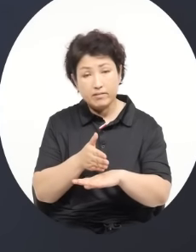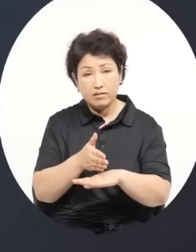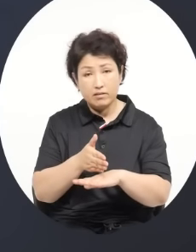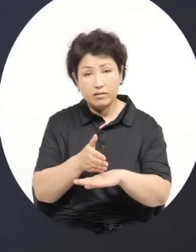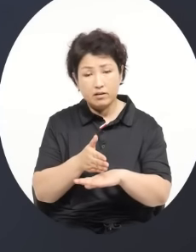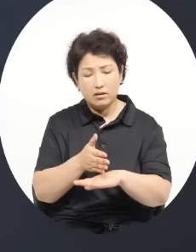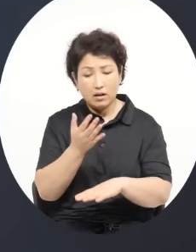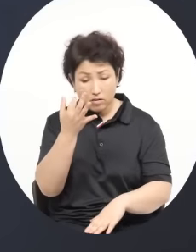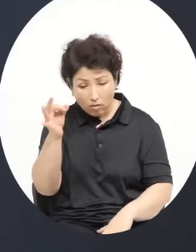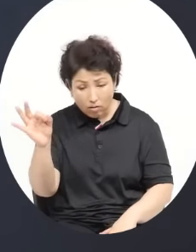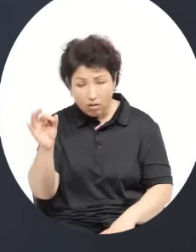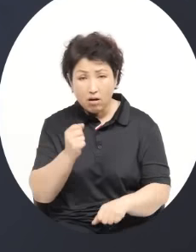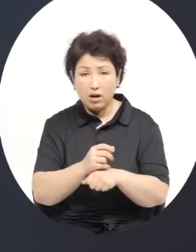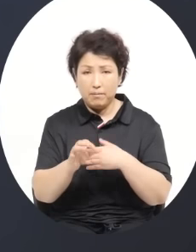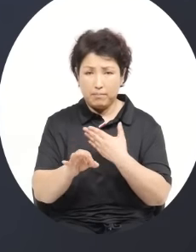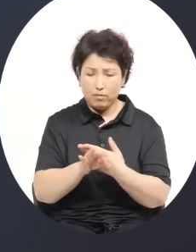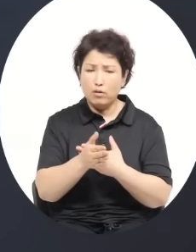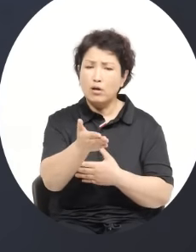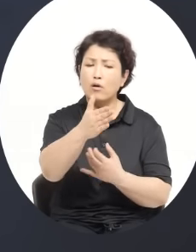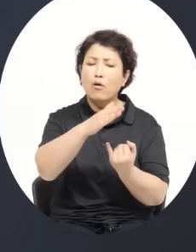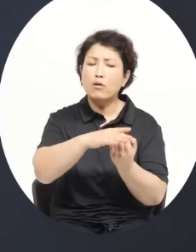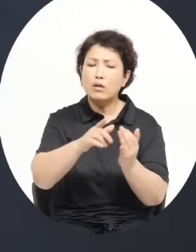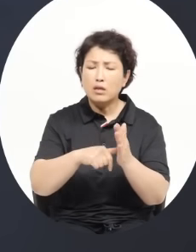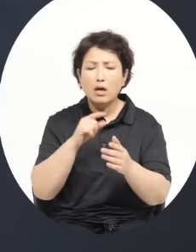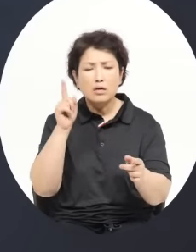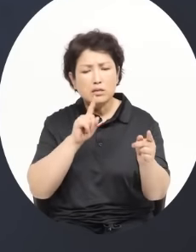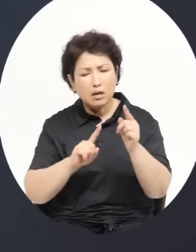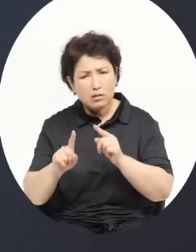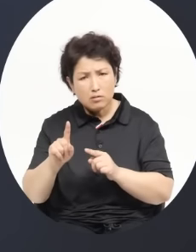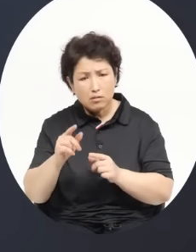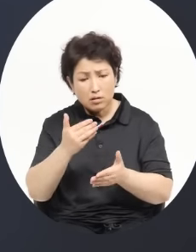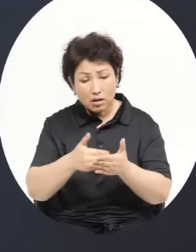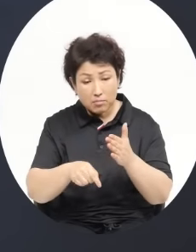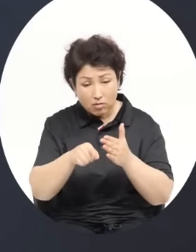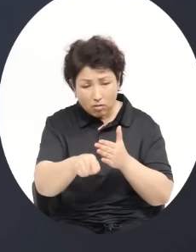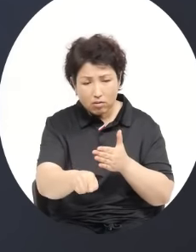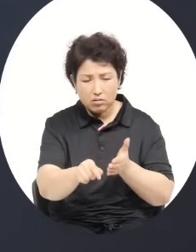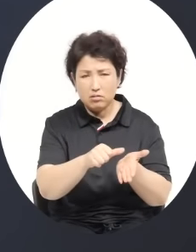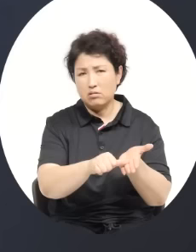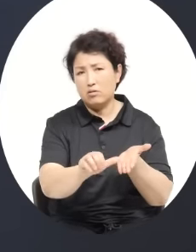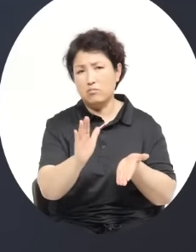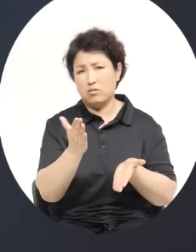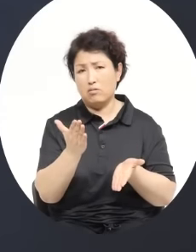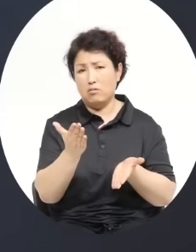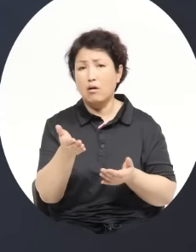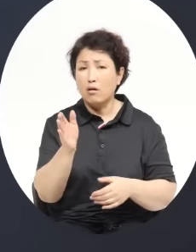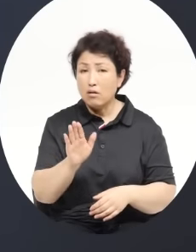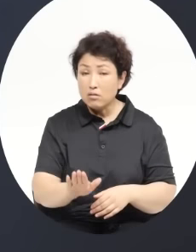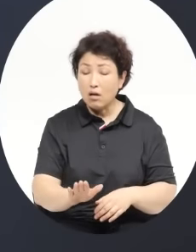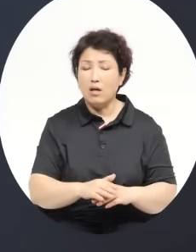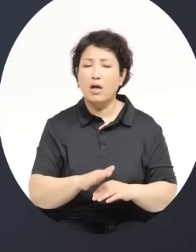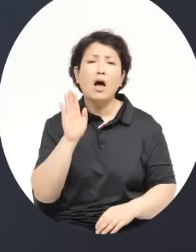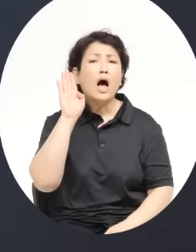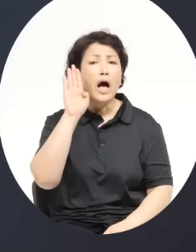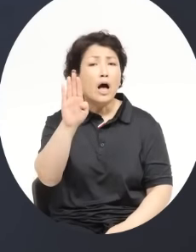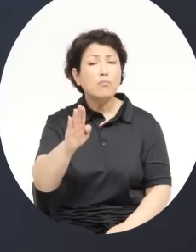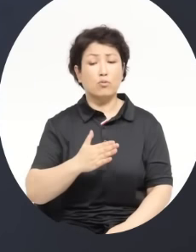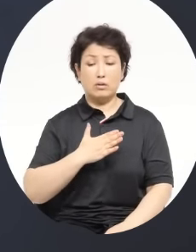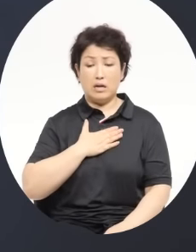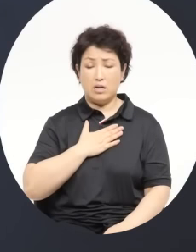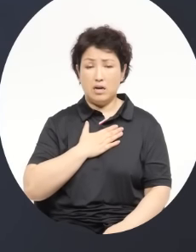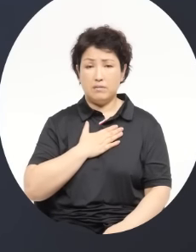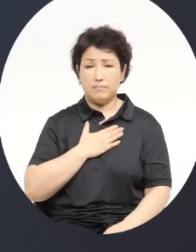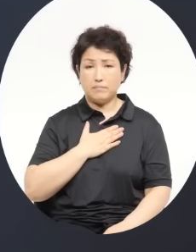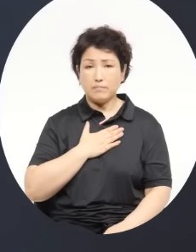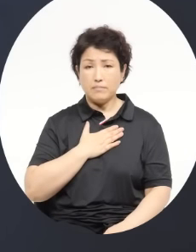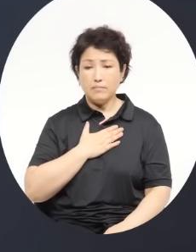이렇게 해야 자기의 과거의 상처를 치유할 수가 있다. 그러나 앞으로 나는